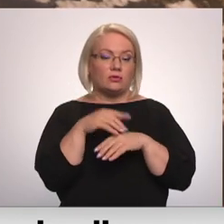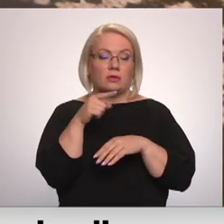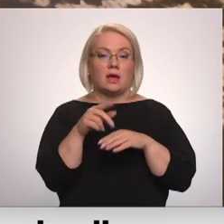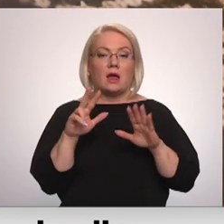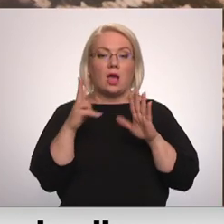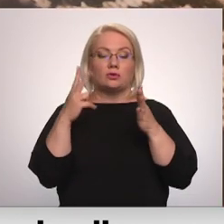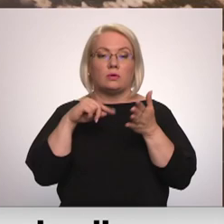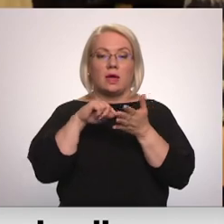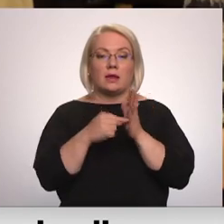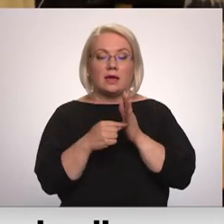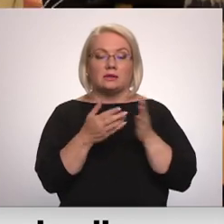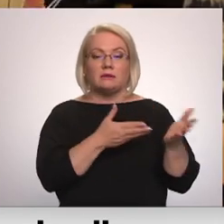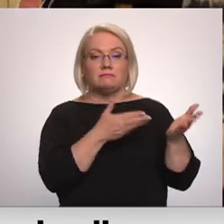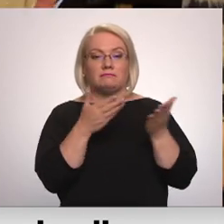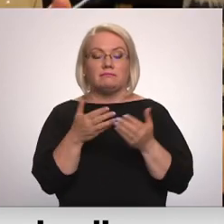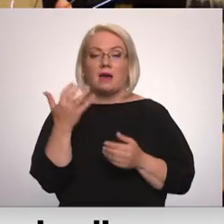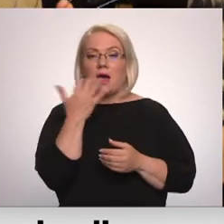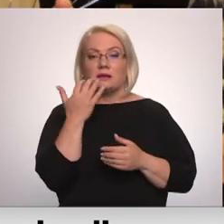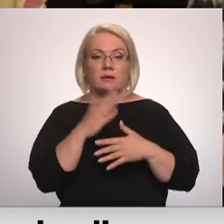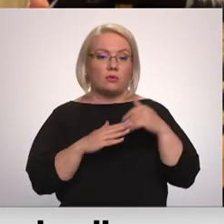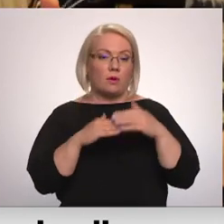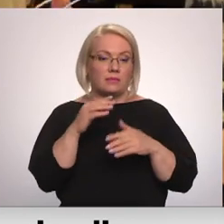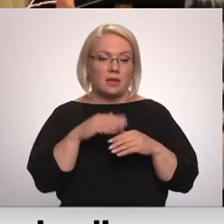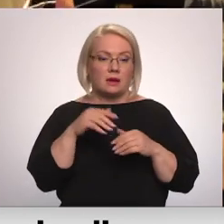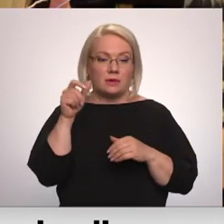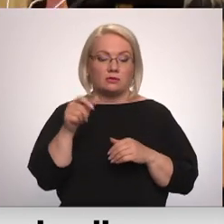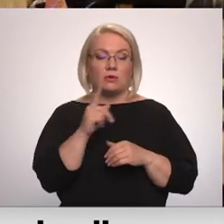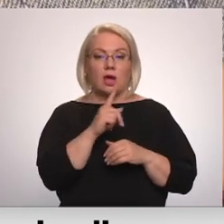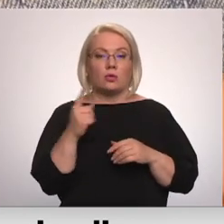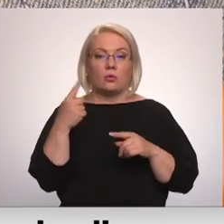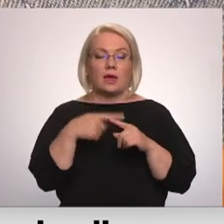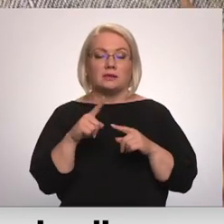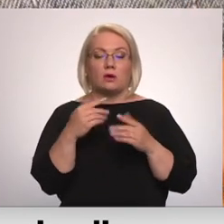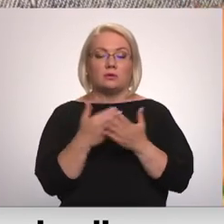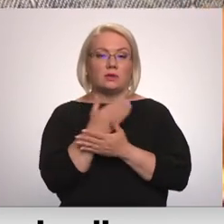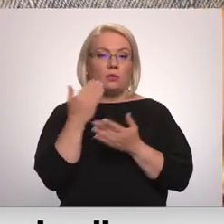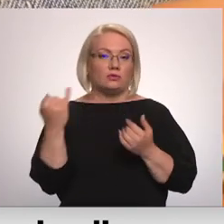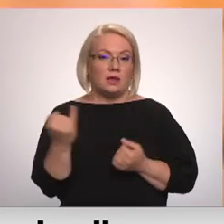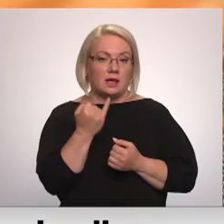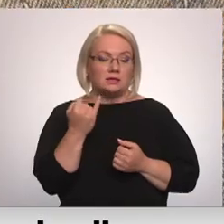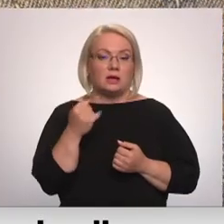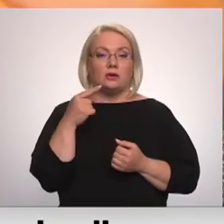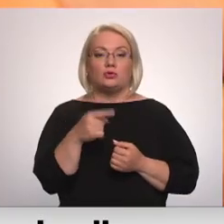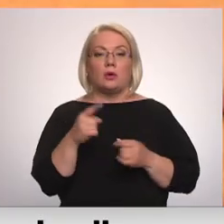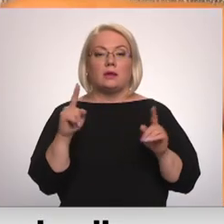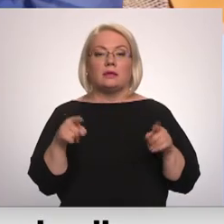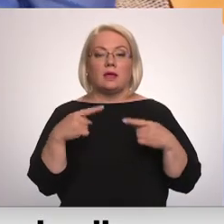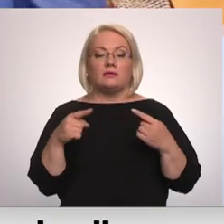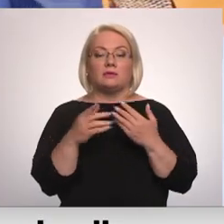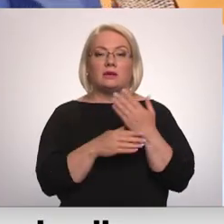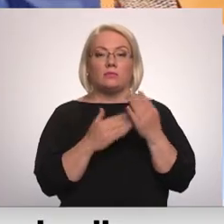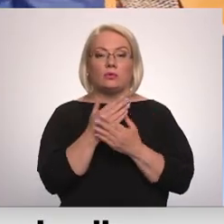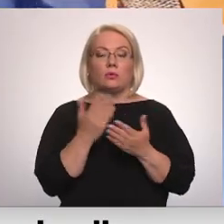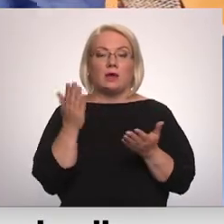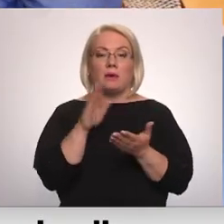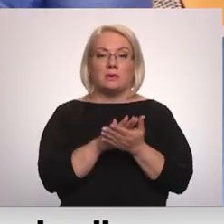mēs uzņemam ārzemju rokdarbnieces. Un katra reize ir kaut kas ļoti interesants. Ceļojumu praktiskajā latviešu etnogrāfisko cimdu rakstu iepazīšanā